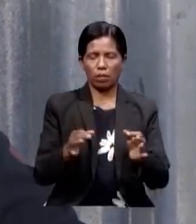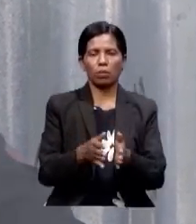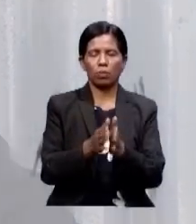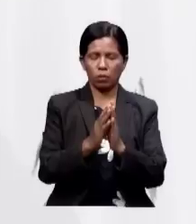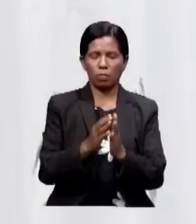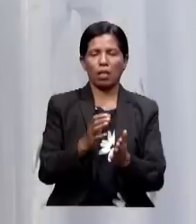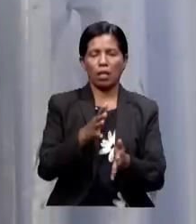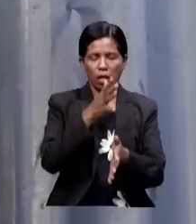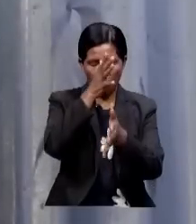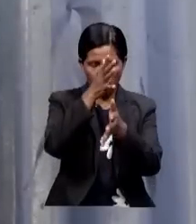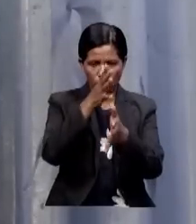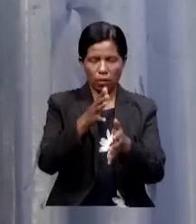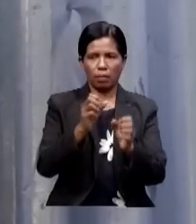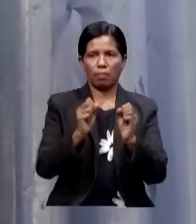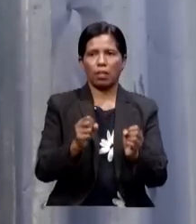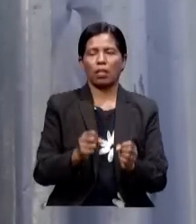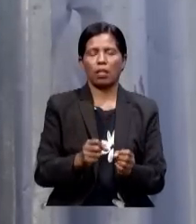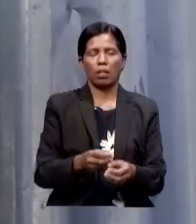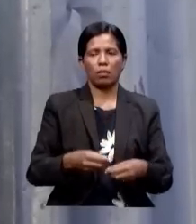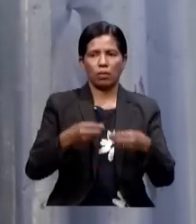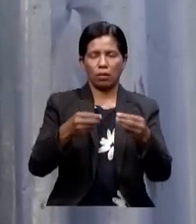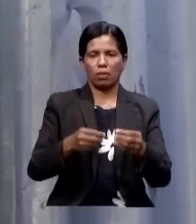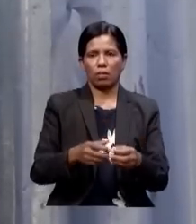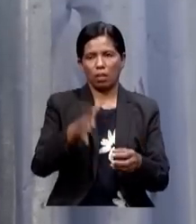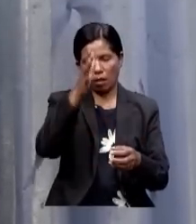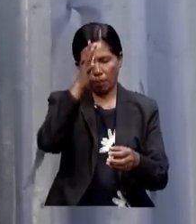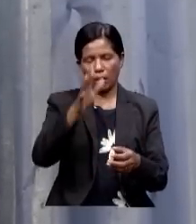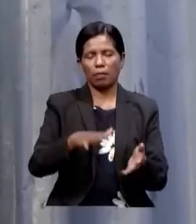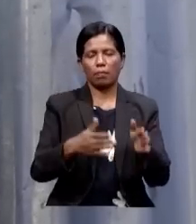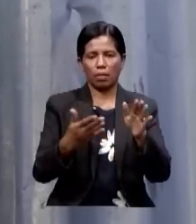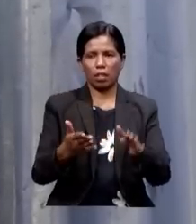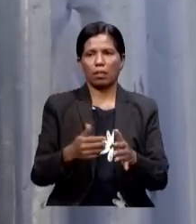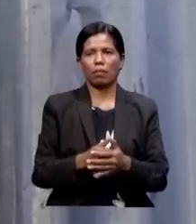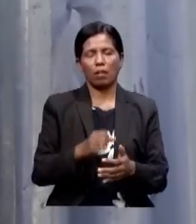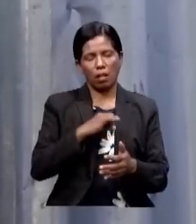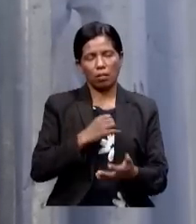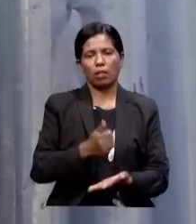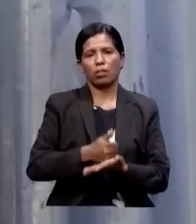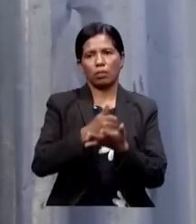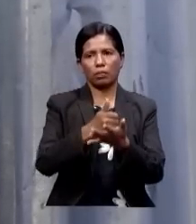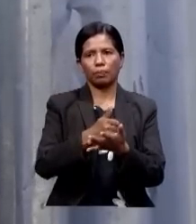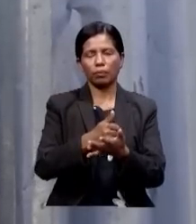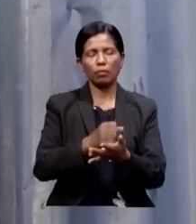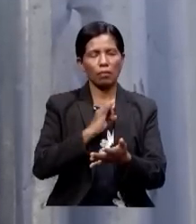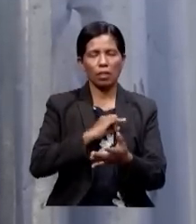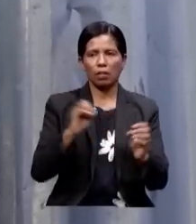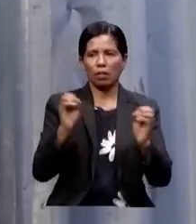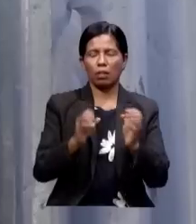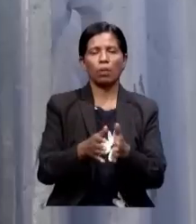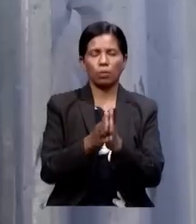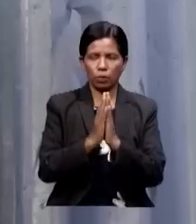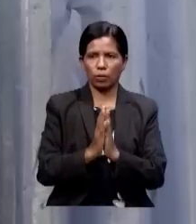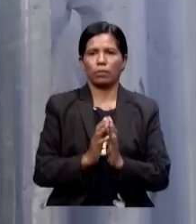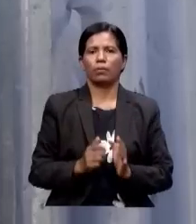ha abo aman mate sustain tu pamila kan lahare kita hau mai hel hau sustain tu mane kalau lai ha si hau lai ha los au su